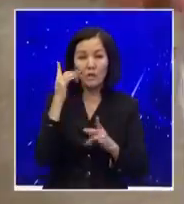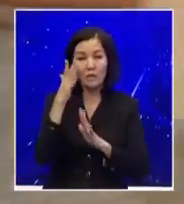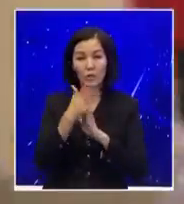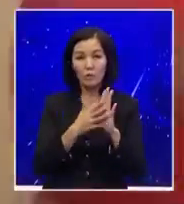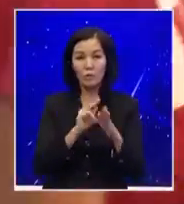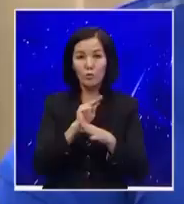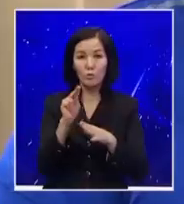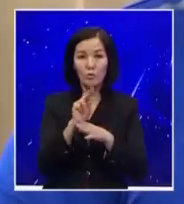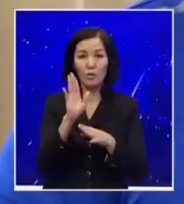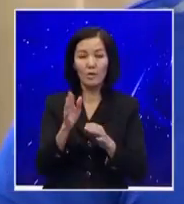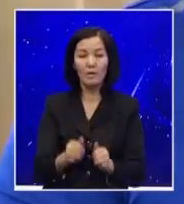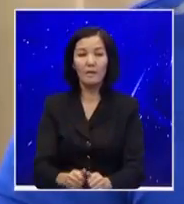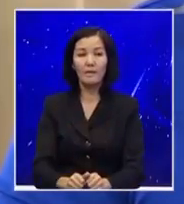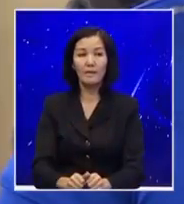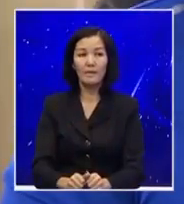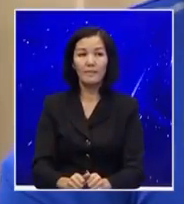дейді бапкерлер.